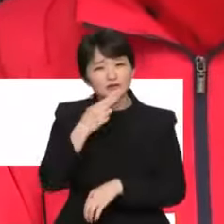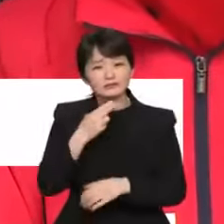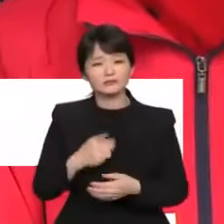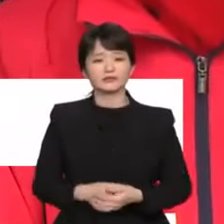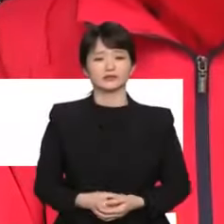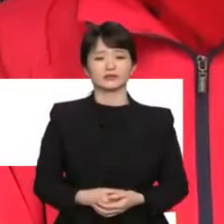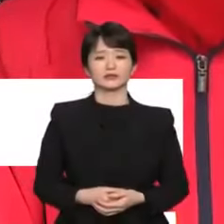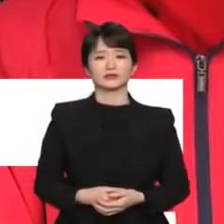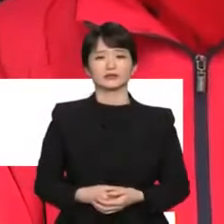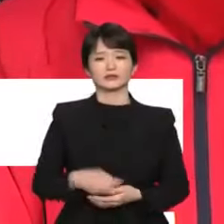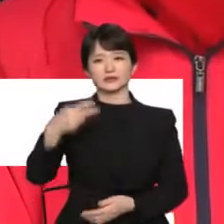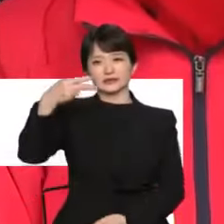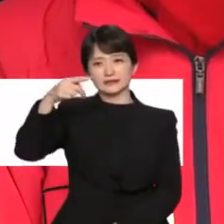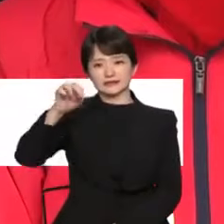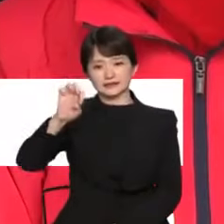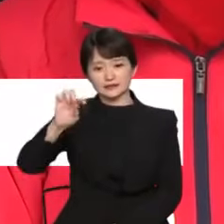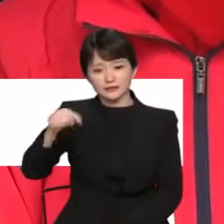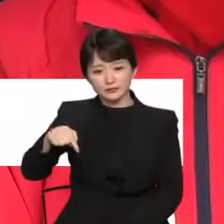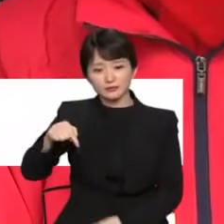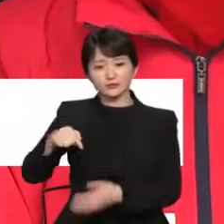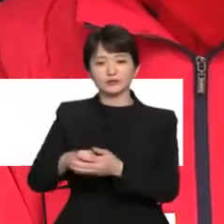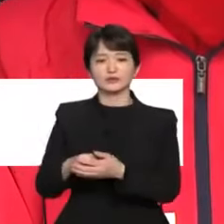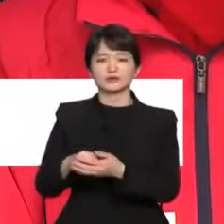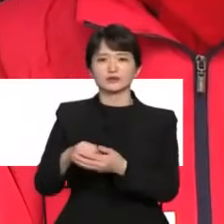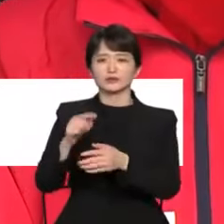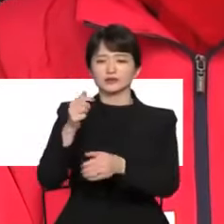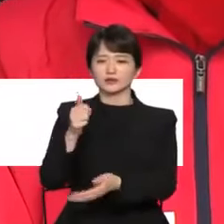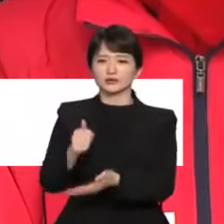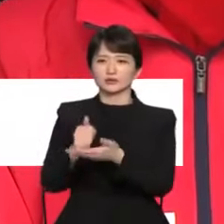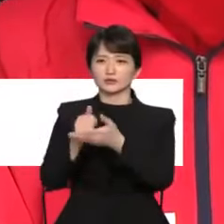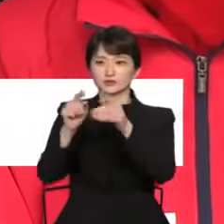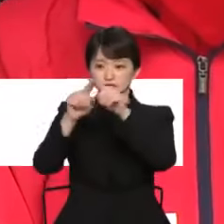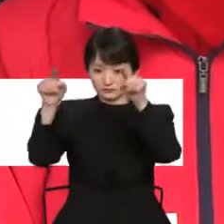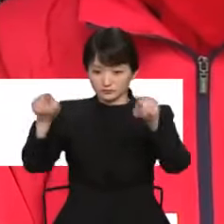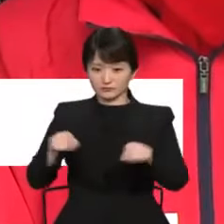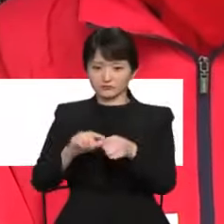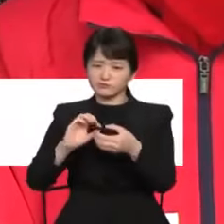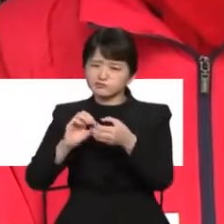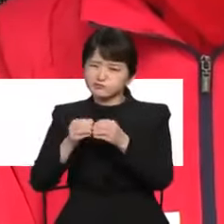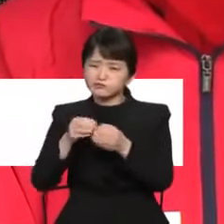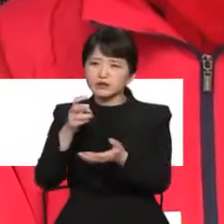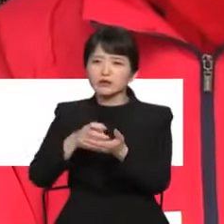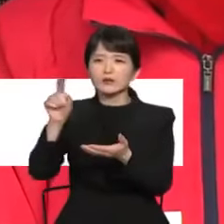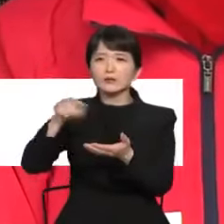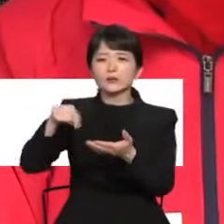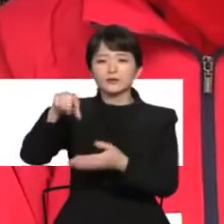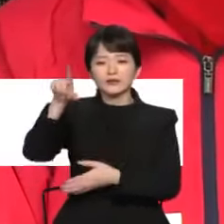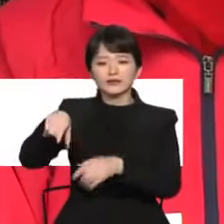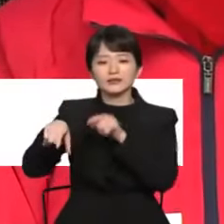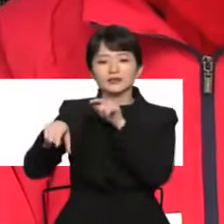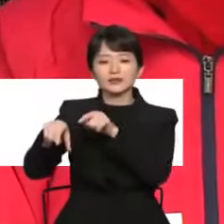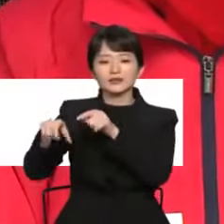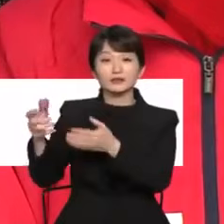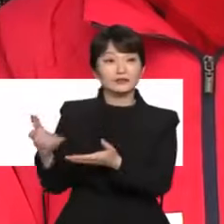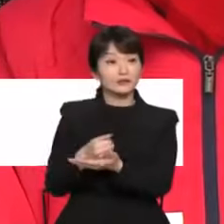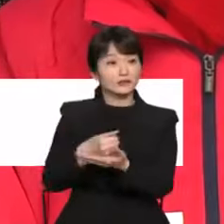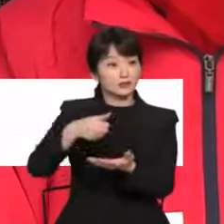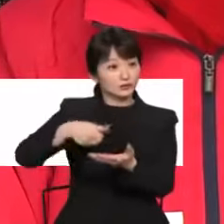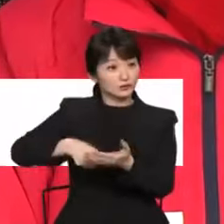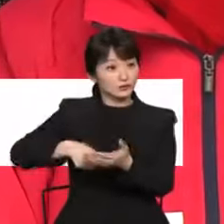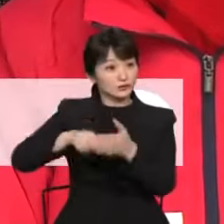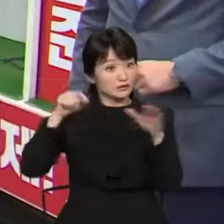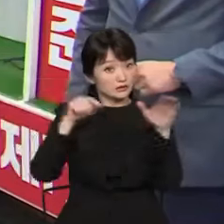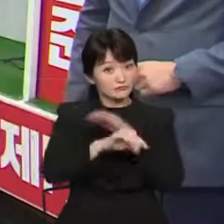샴푸, 위조된 표창장, 법인카드. 이런 거 들고 투표장 가도